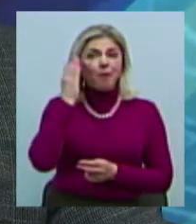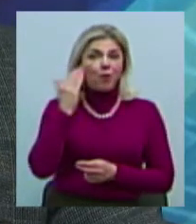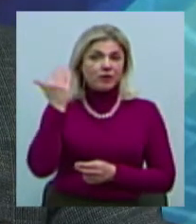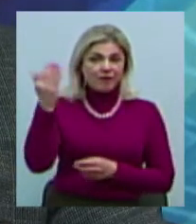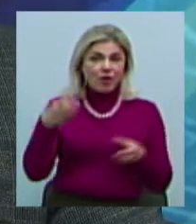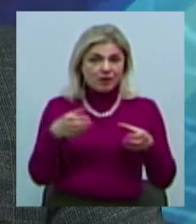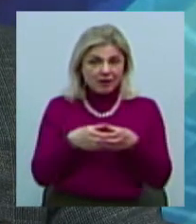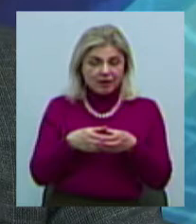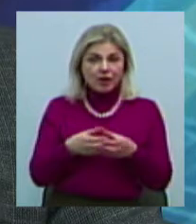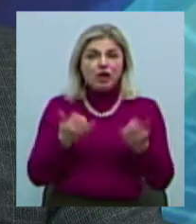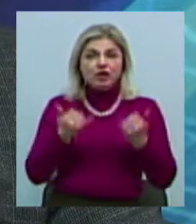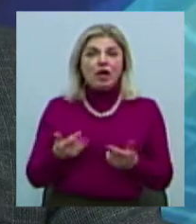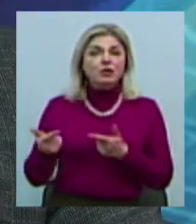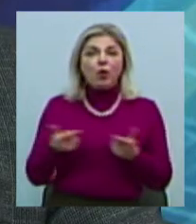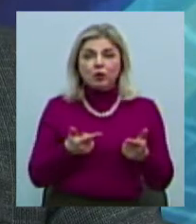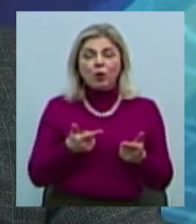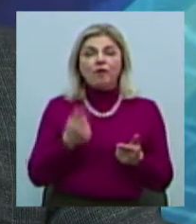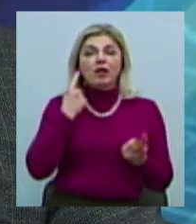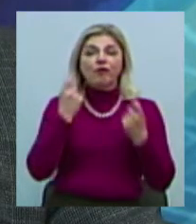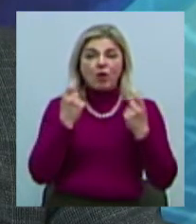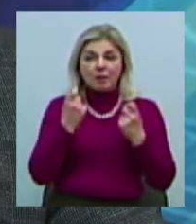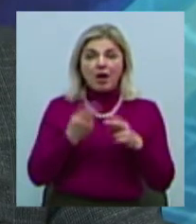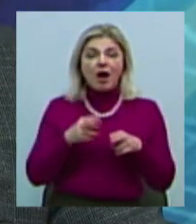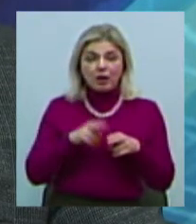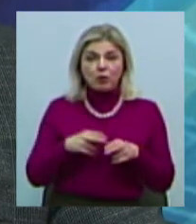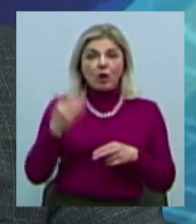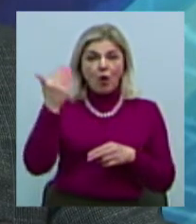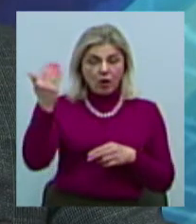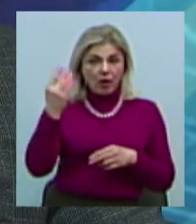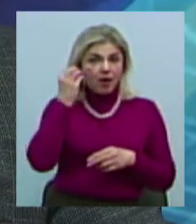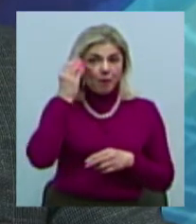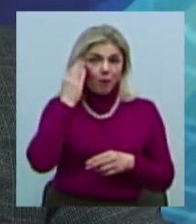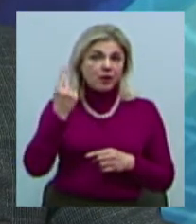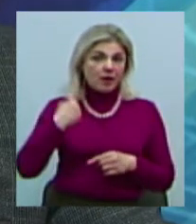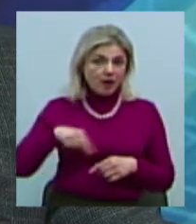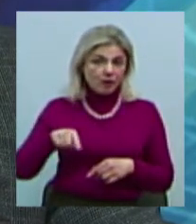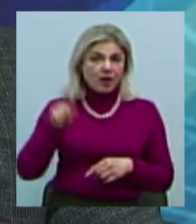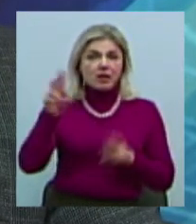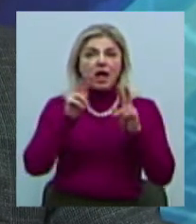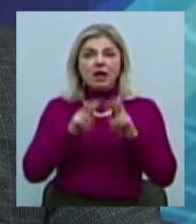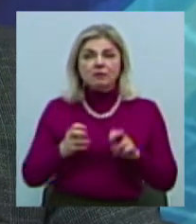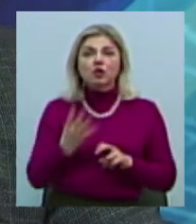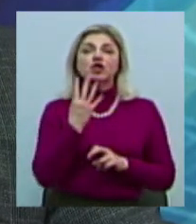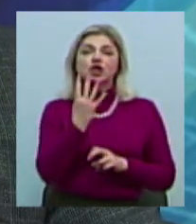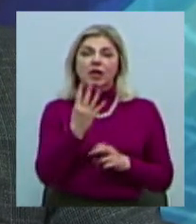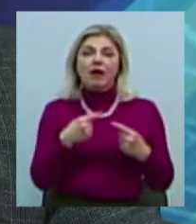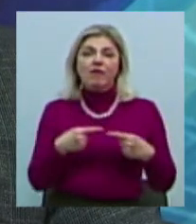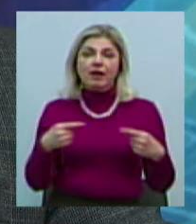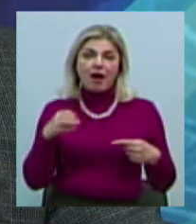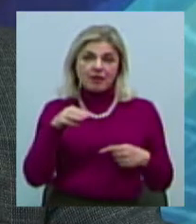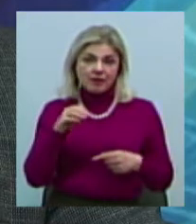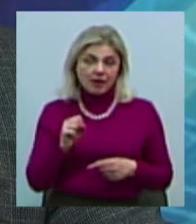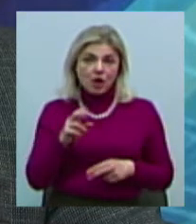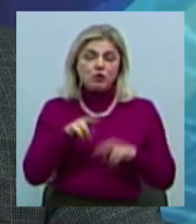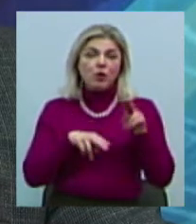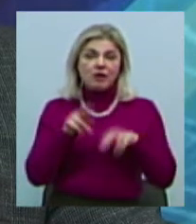Мы сейчас подготовили полностью те данные, которые они от нас затребовали. Японцы рассматривают 4 варианта строительства моста. То